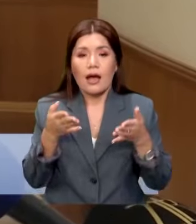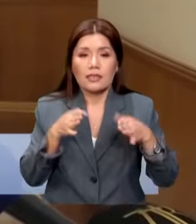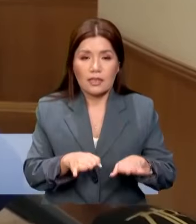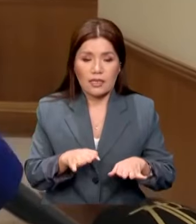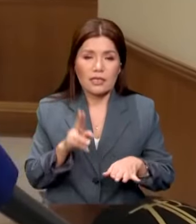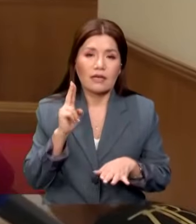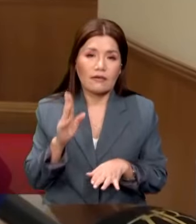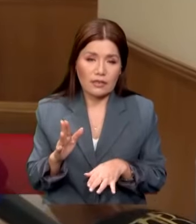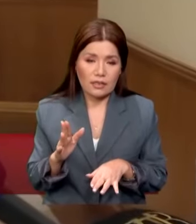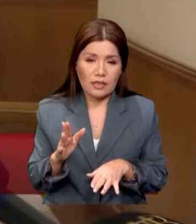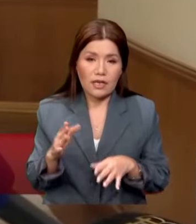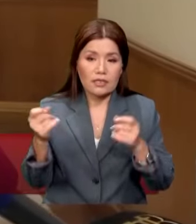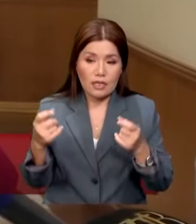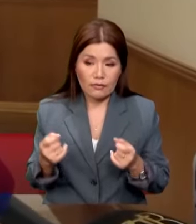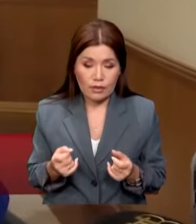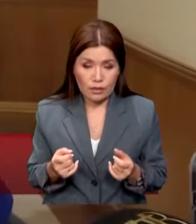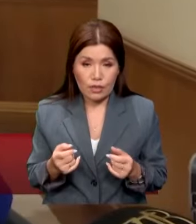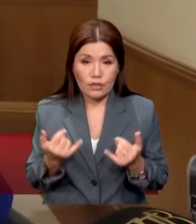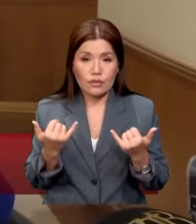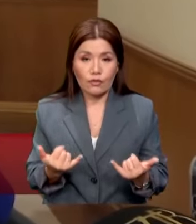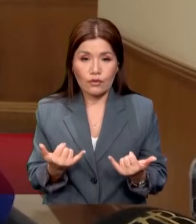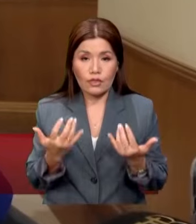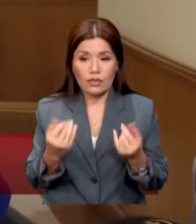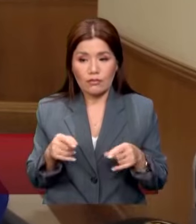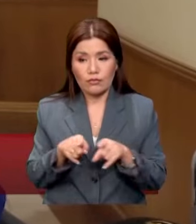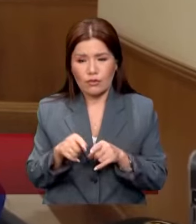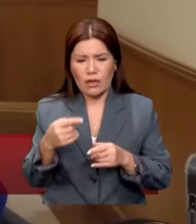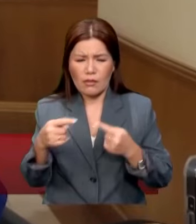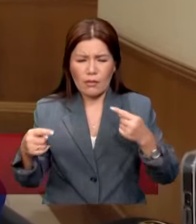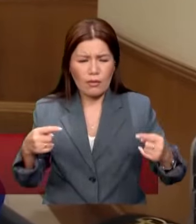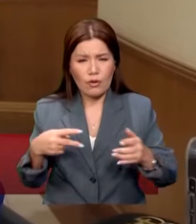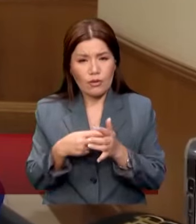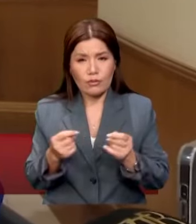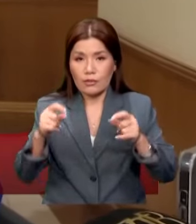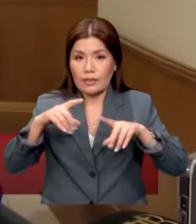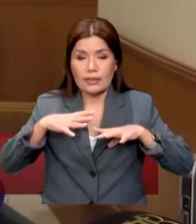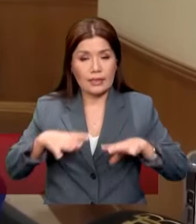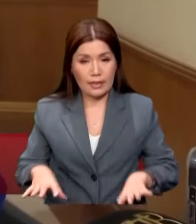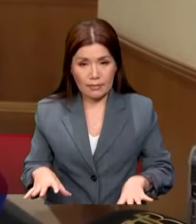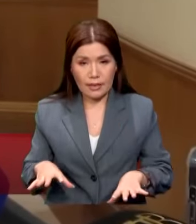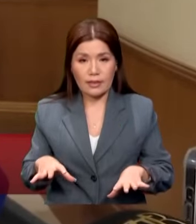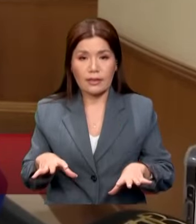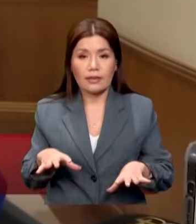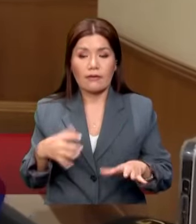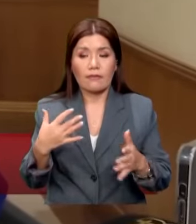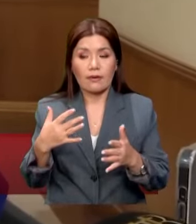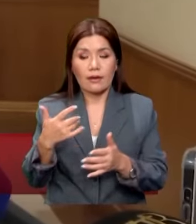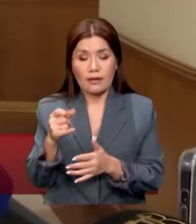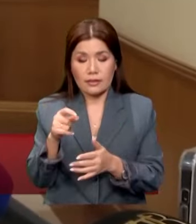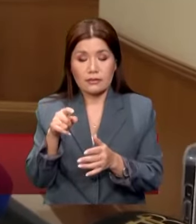– это квартиры. Соответственно, чтобы на сегодняшний день вот этого скачкообразного роста тарифов не происходило в отношении